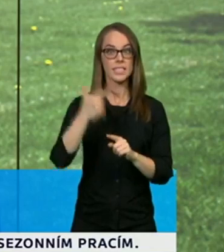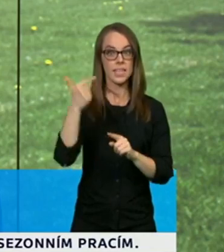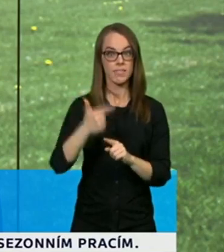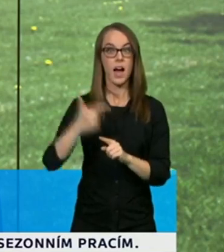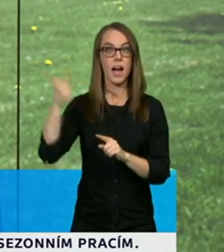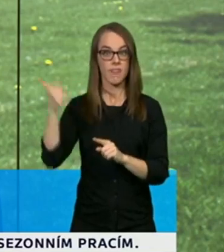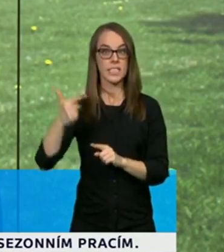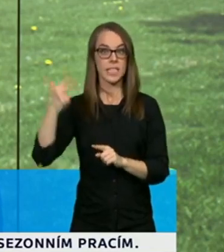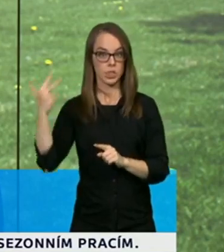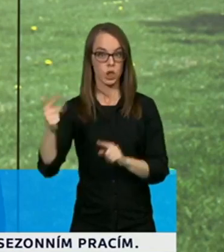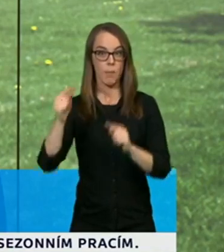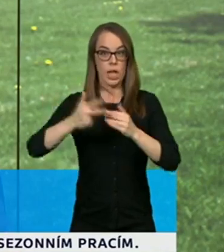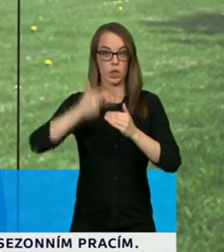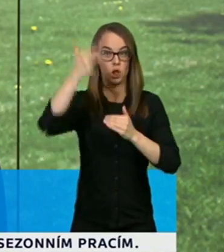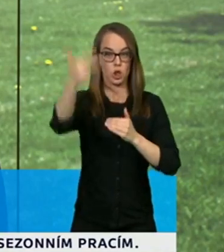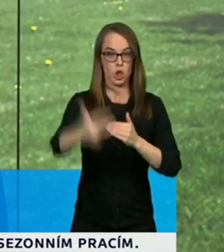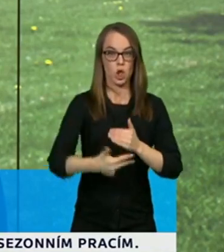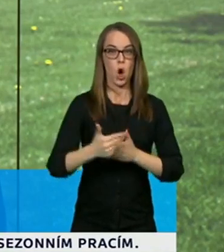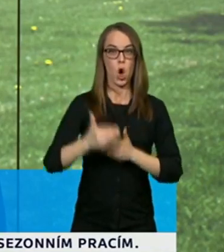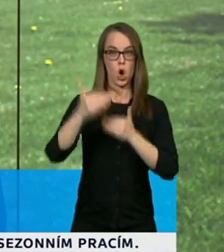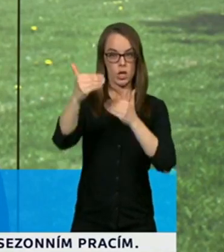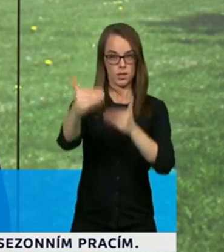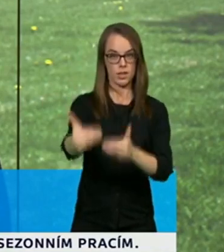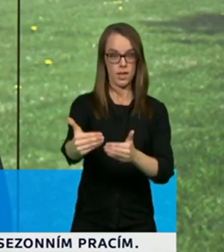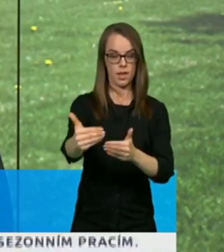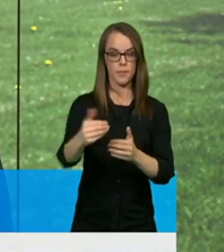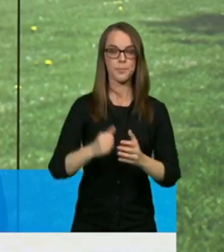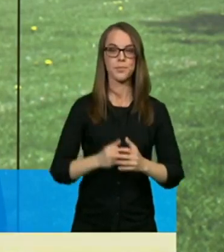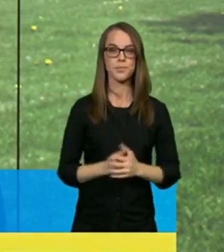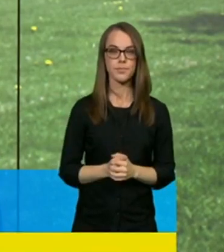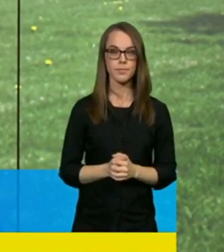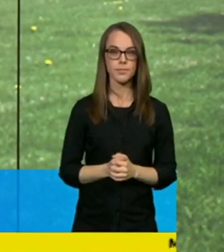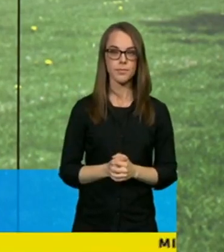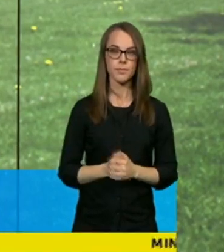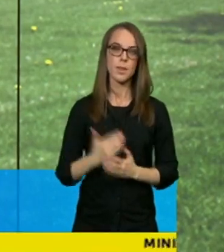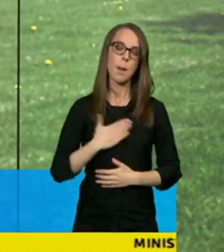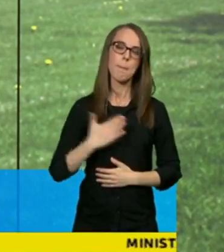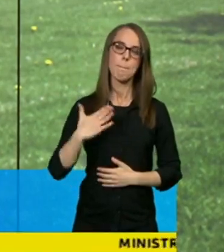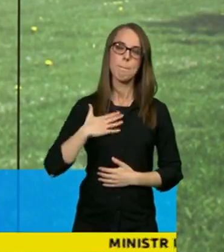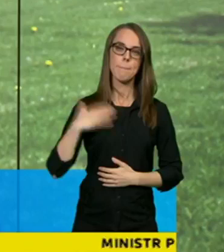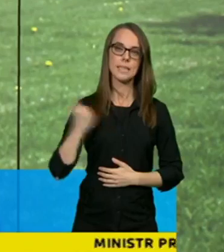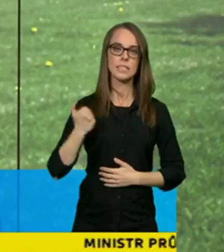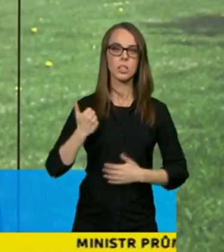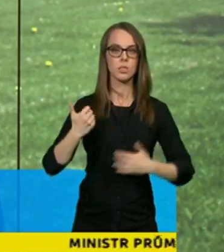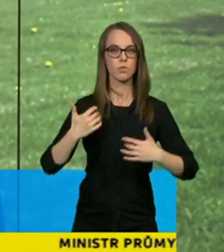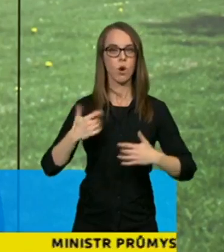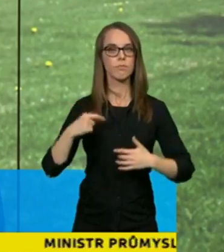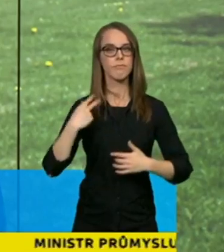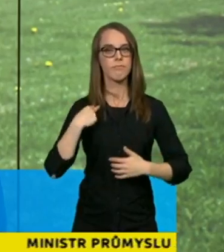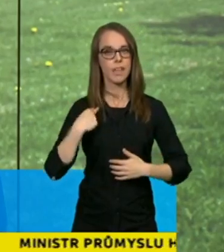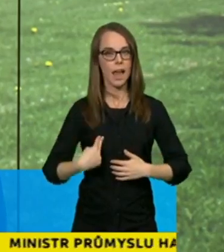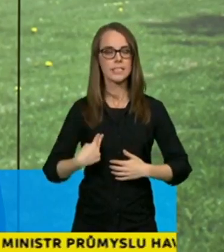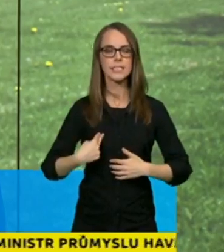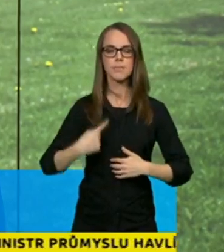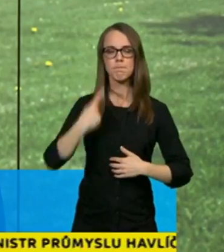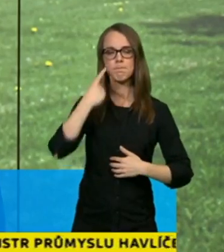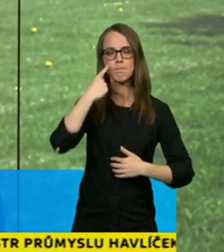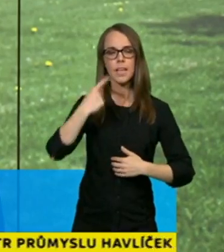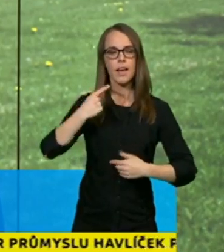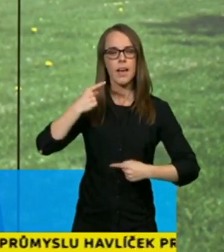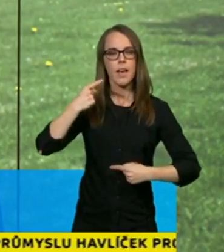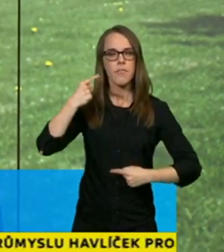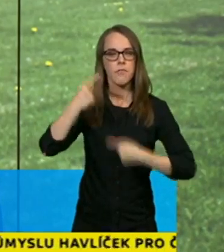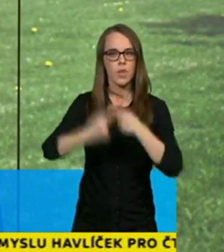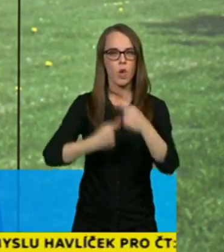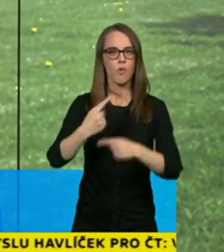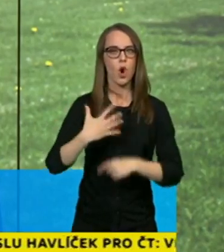střednědobých rámcích, tak ministerstvo přihlédne k očekávanému makroekonomickému vývoji, protože ten